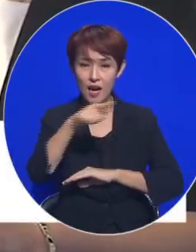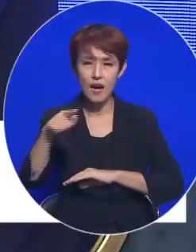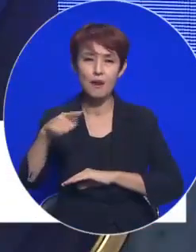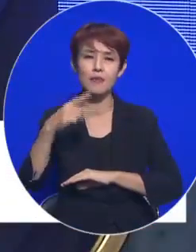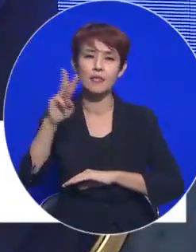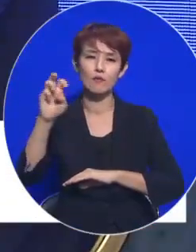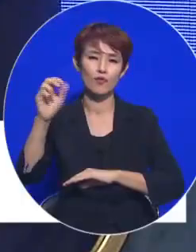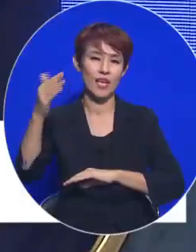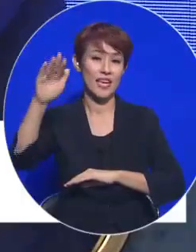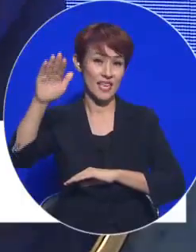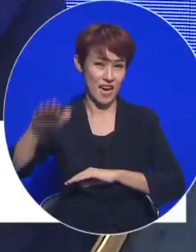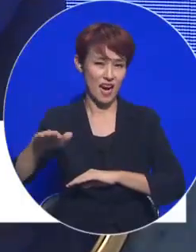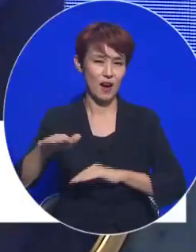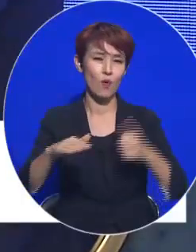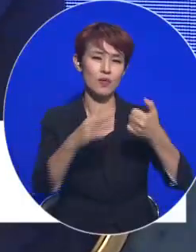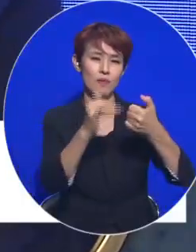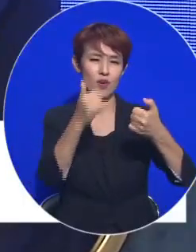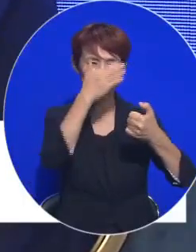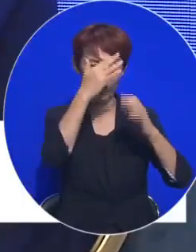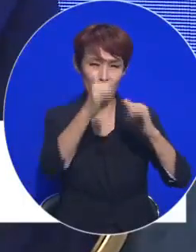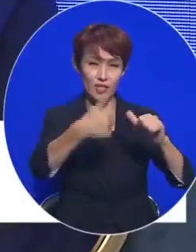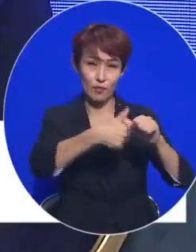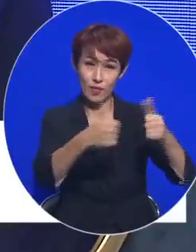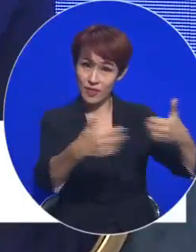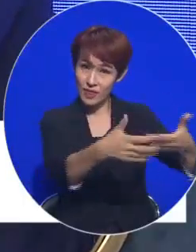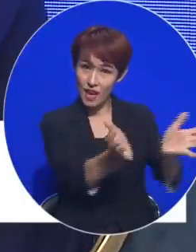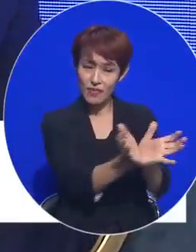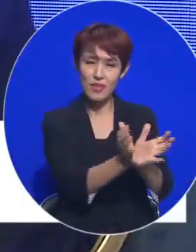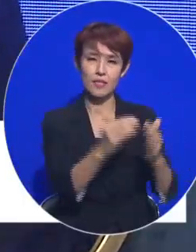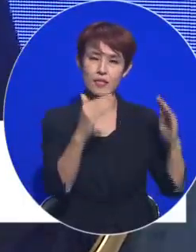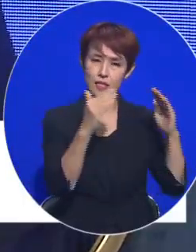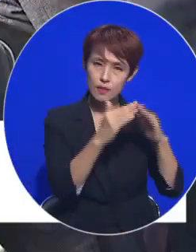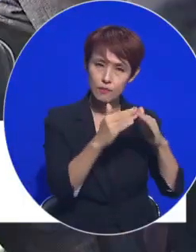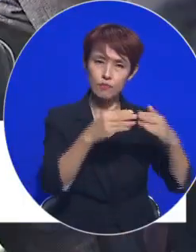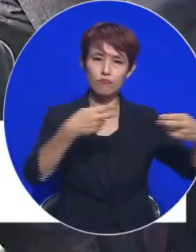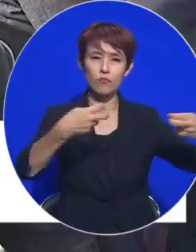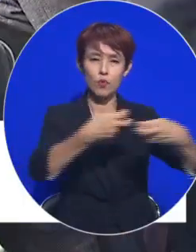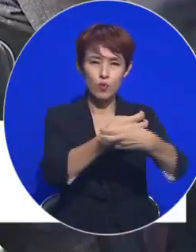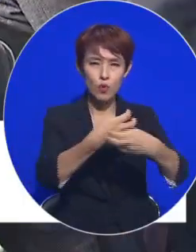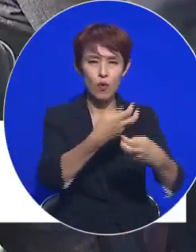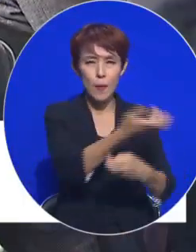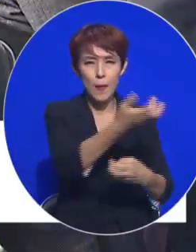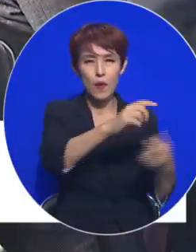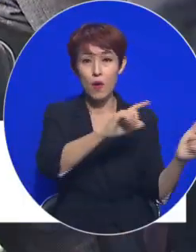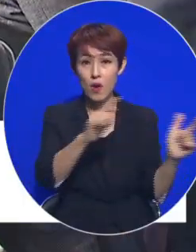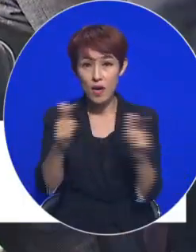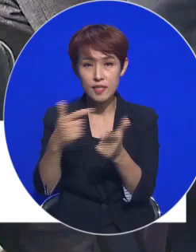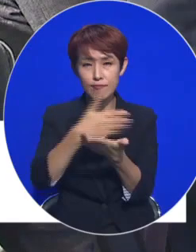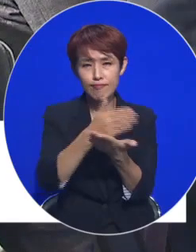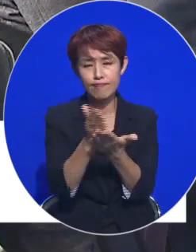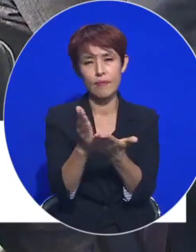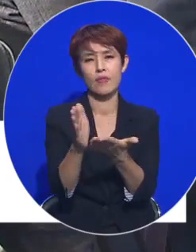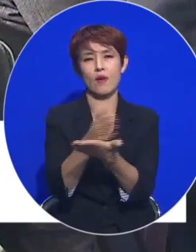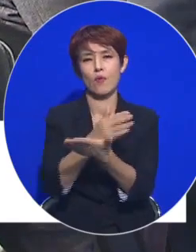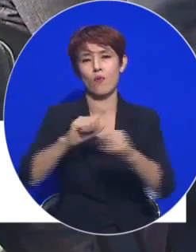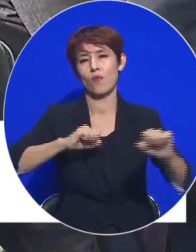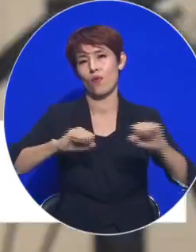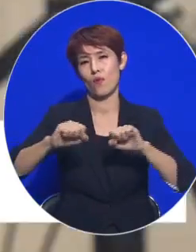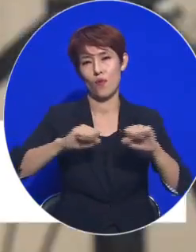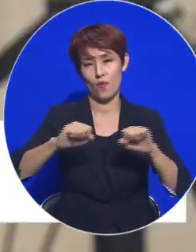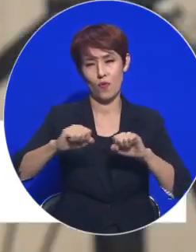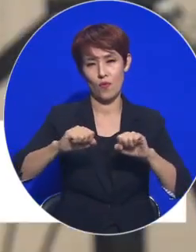이하로 구성된 50명의 청년 자문단은 주거와 광역교통, 모빌리티 등 총 8개 분과로 나눠 활동하게